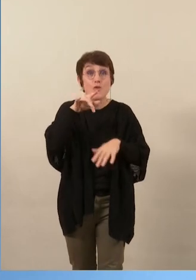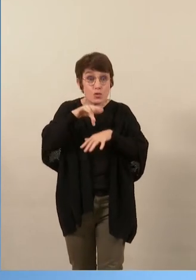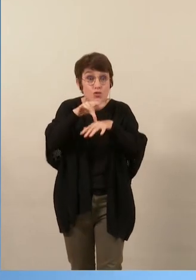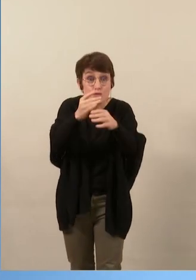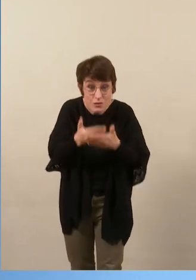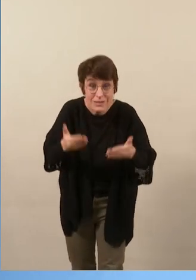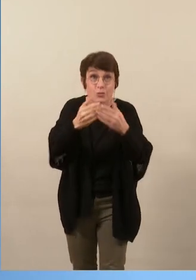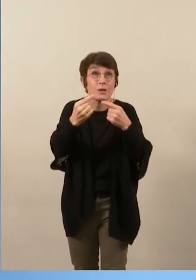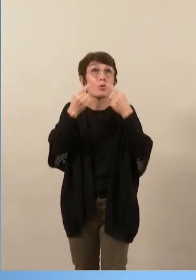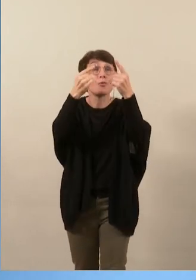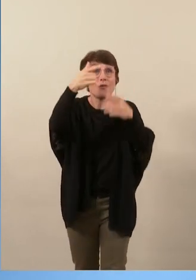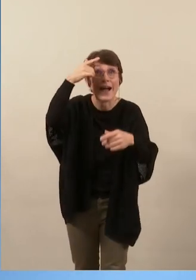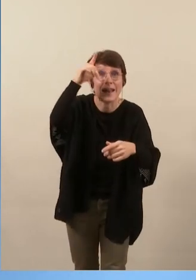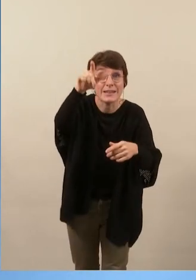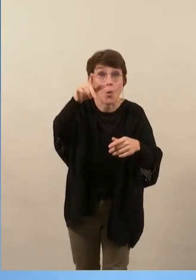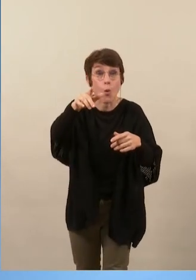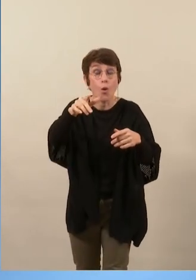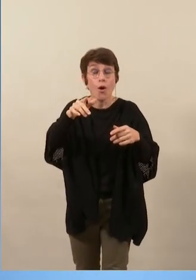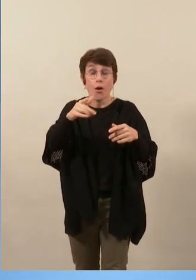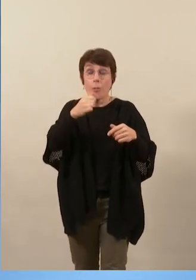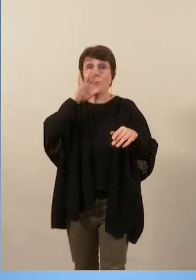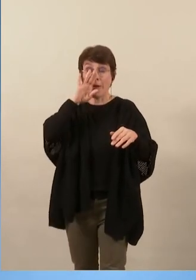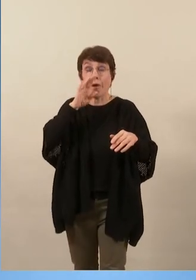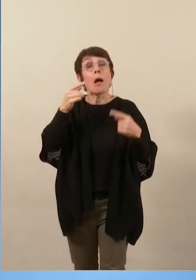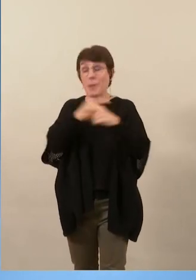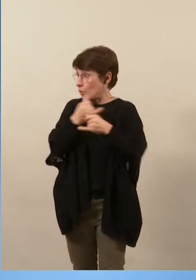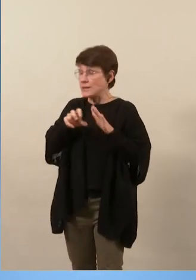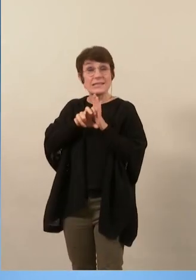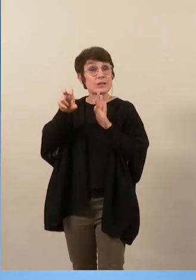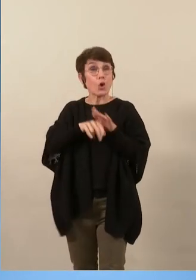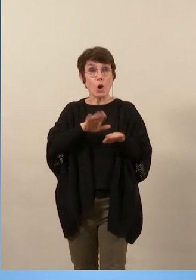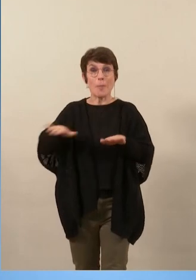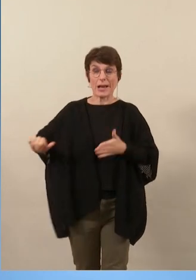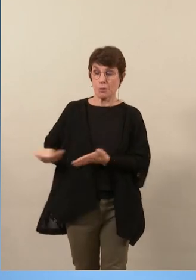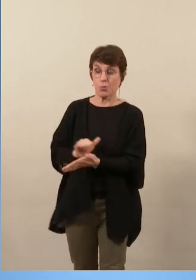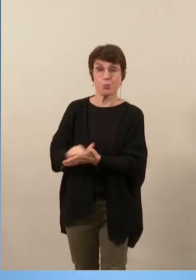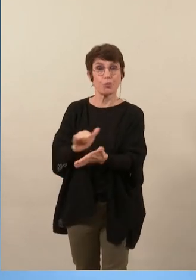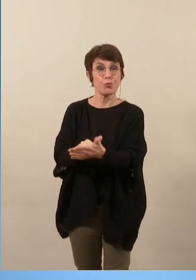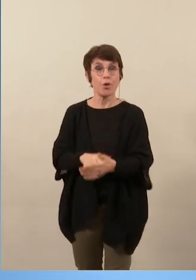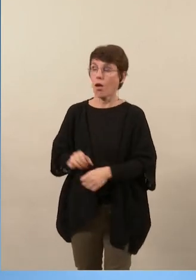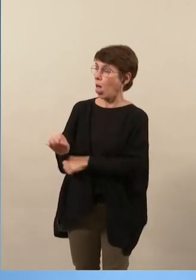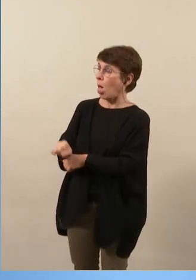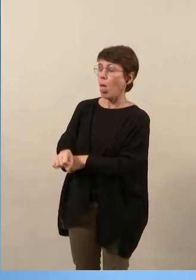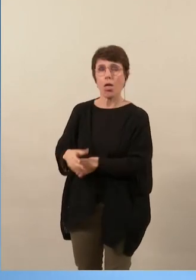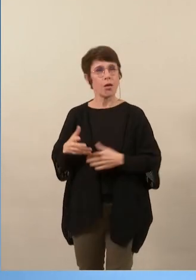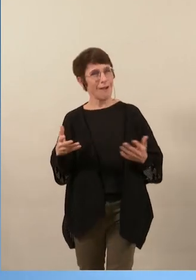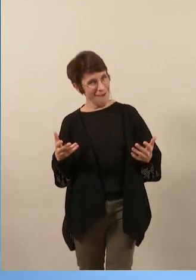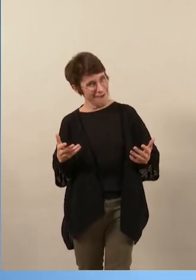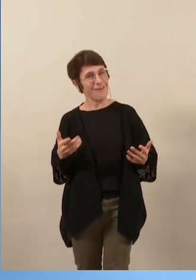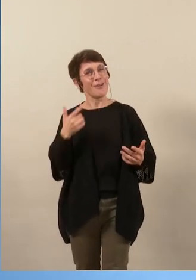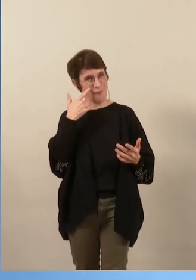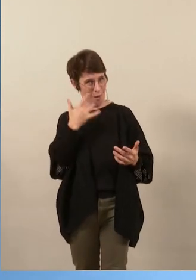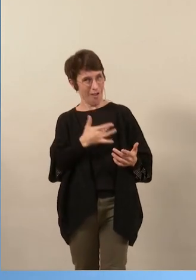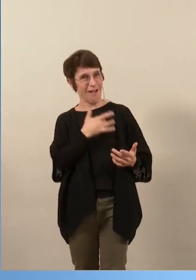aller à Lyon mais que vous n'en tenez jamais compte pour les grandoblois ça ça nous intéresse voilà ça ça ça montre un personnage qui